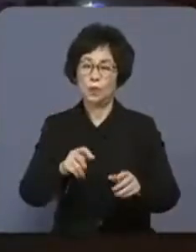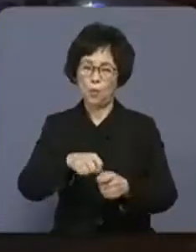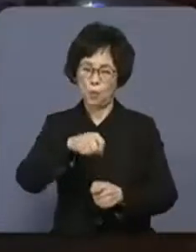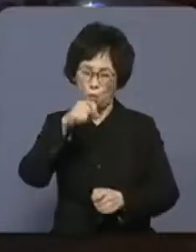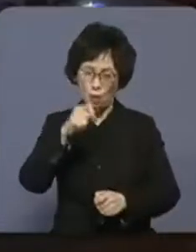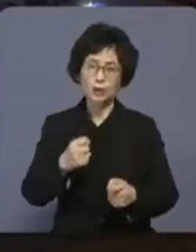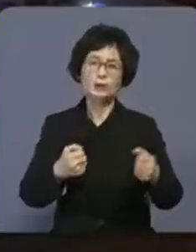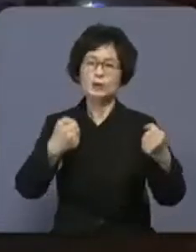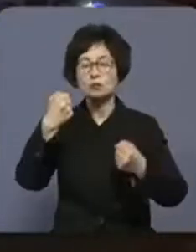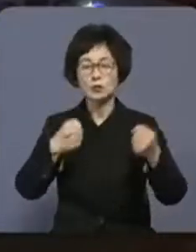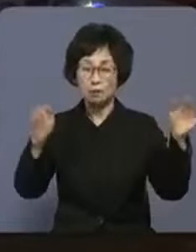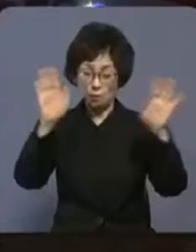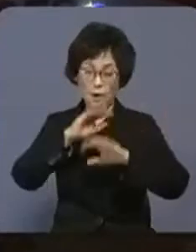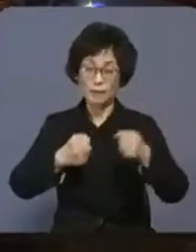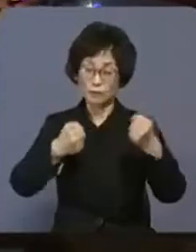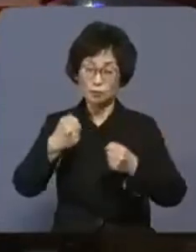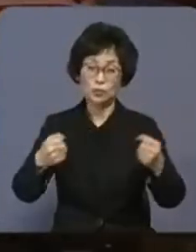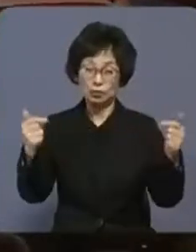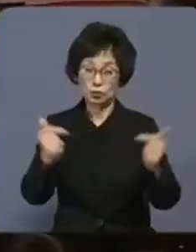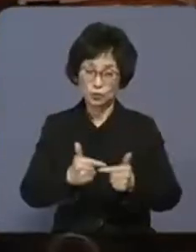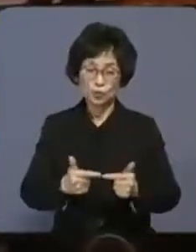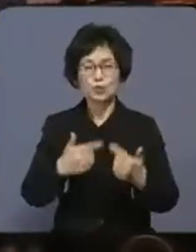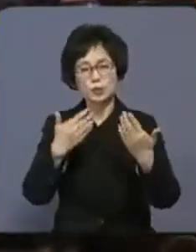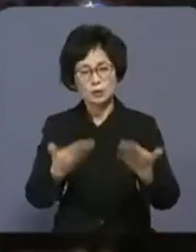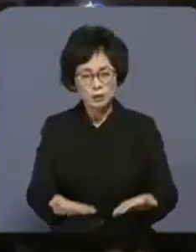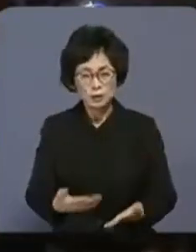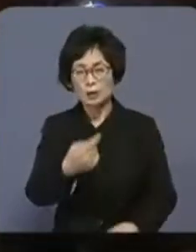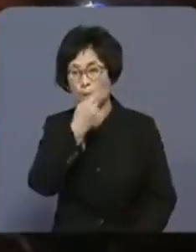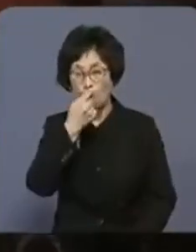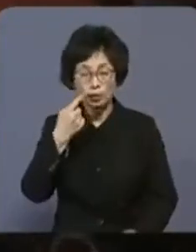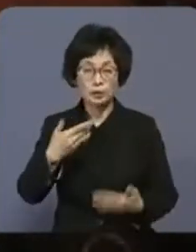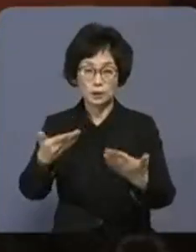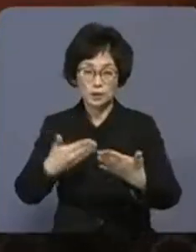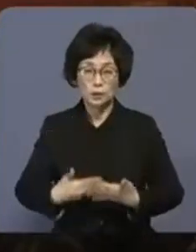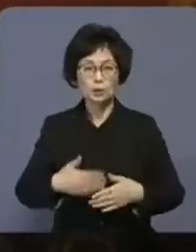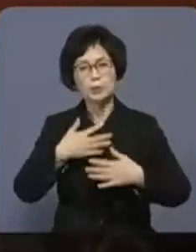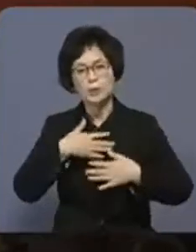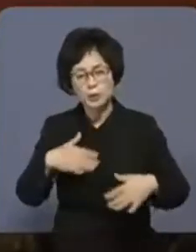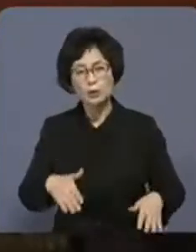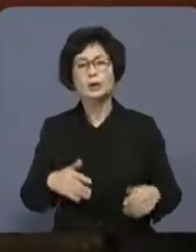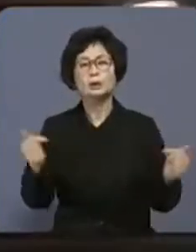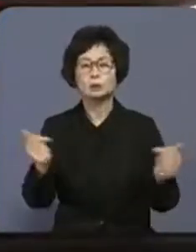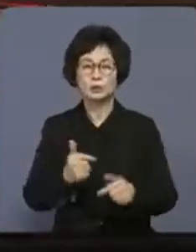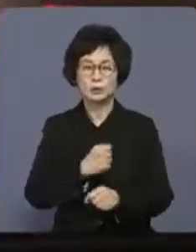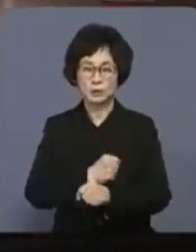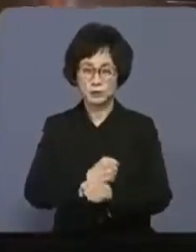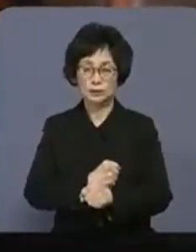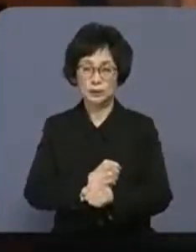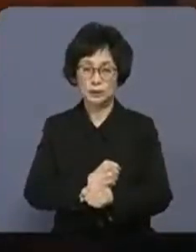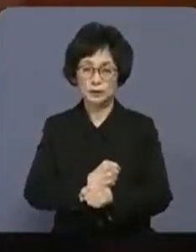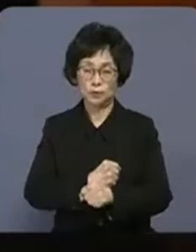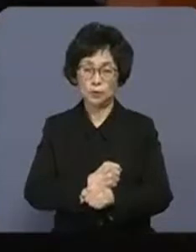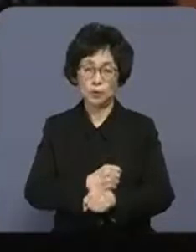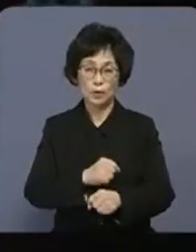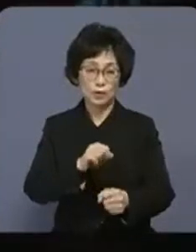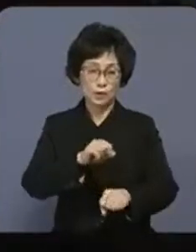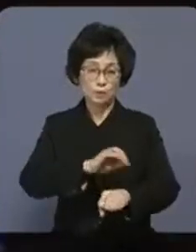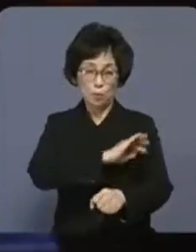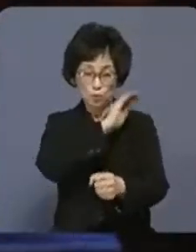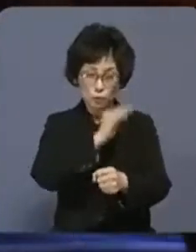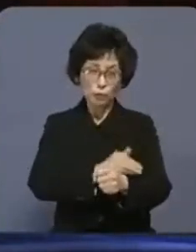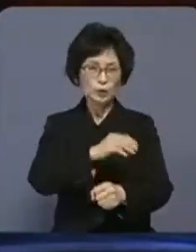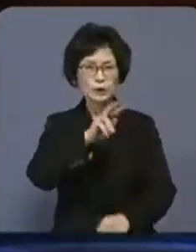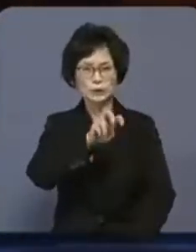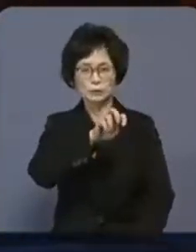운전이나 심야 운행이 줄고 휴식과 수면 시간이 보장 되자 피로도가 떨어진 것으로 분석되는 데요 또 과 적도 24% 에서